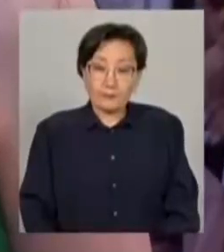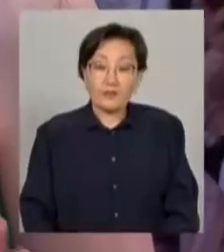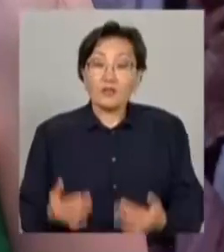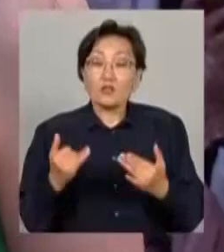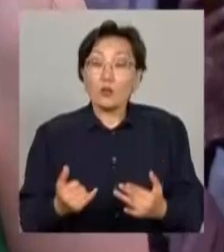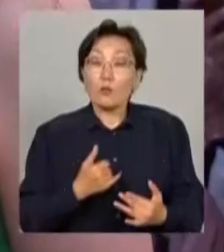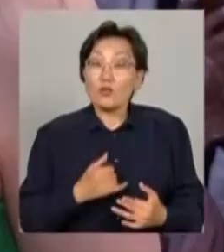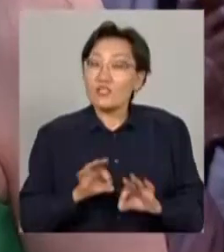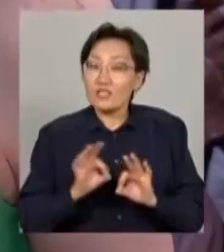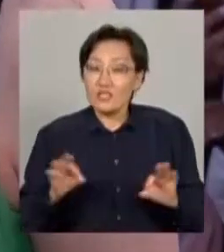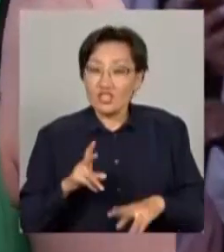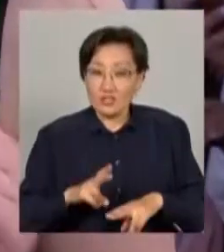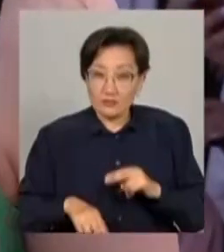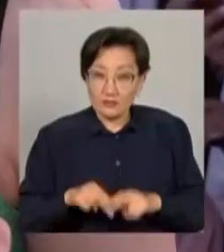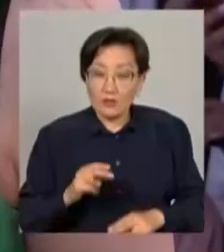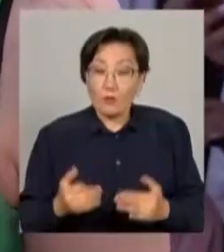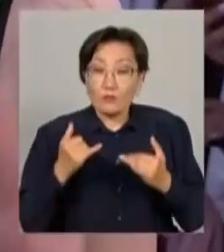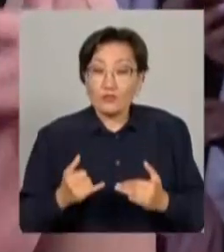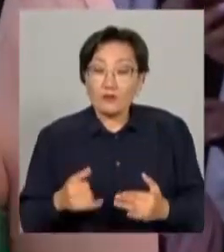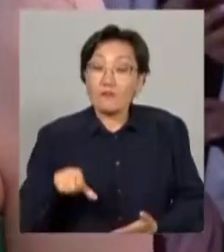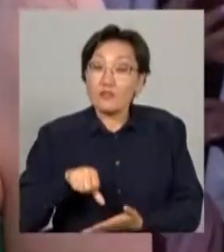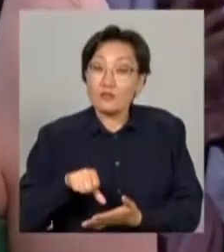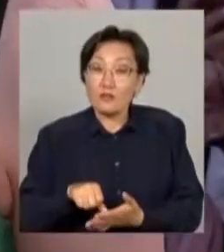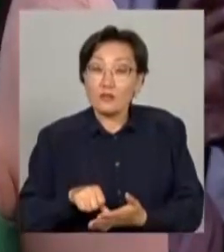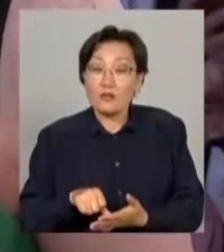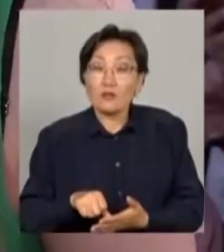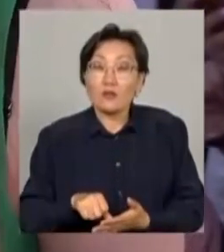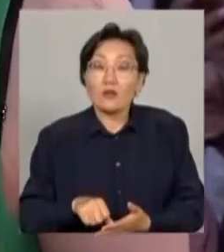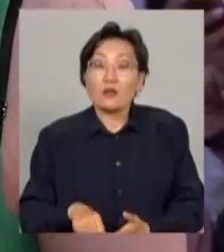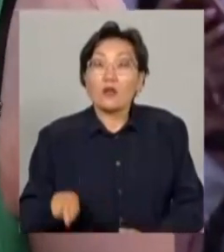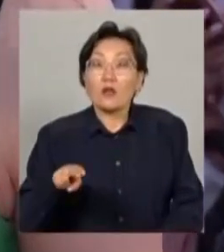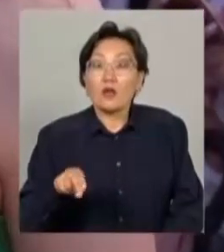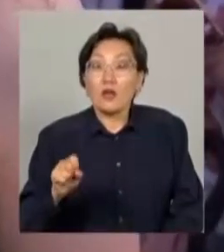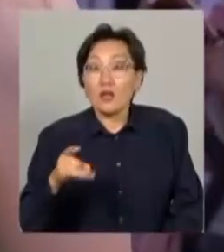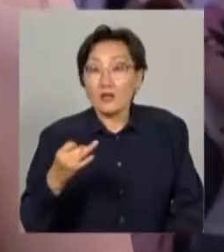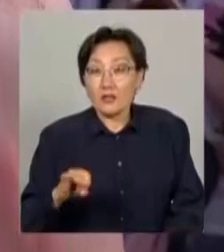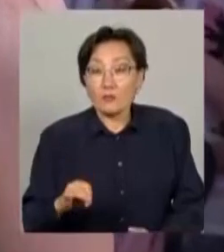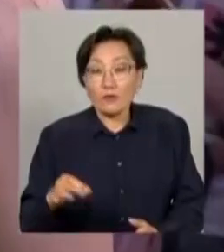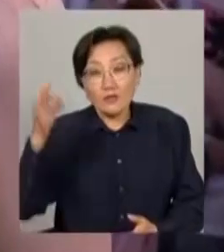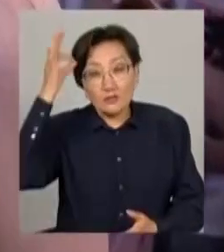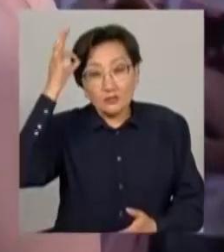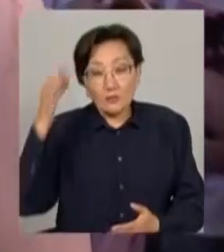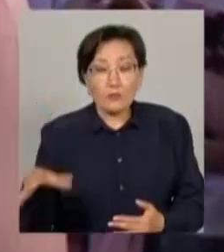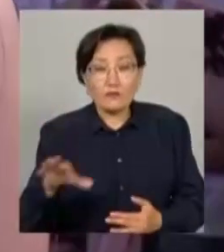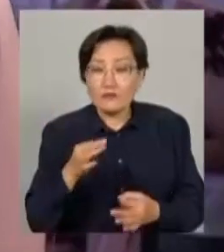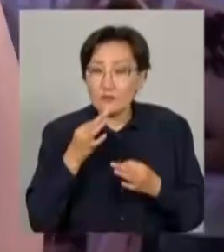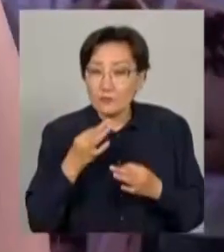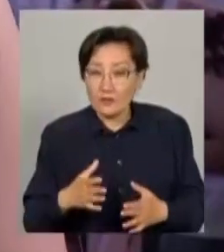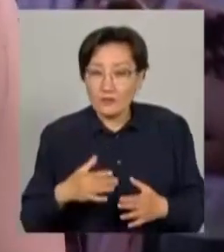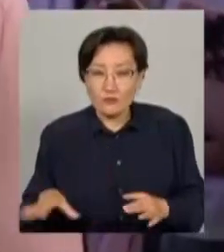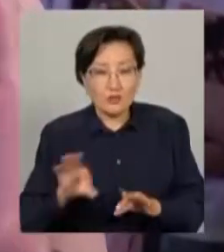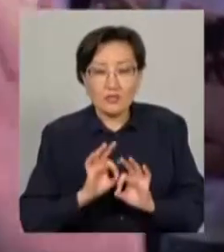Сегодня у меня отличное настроение. Сегодня выступал трибьют Арай с классной песней «Воспоминания». Мне очень все понравилось. Все очень